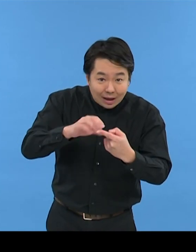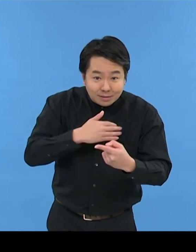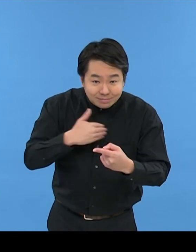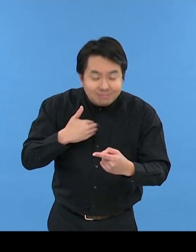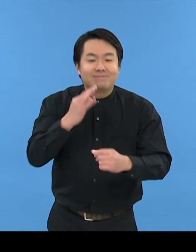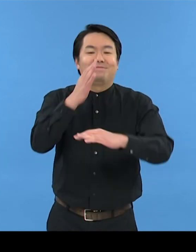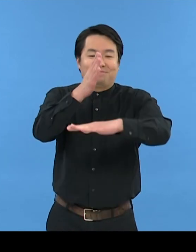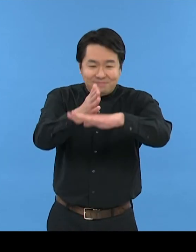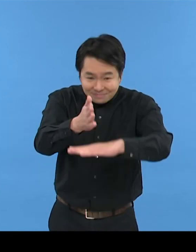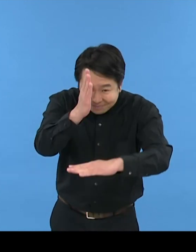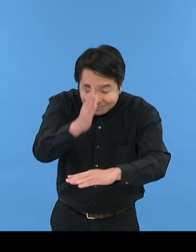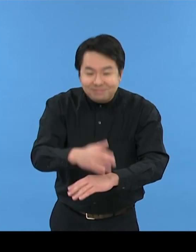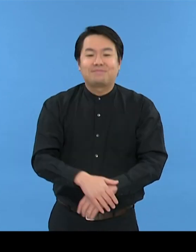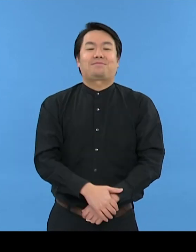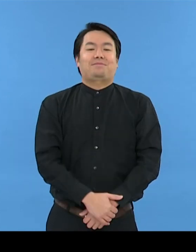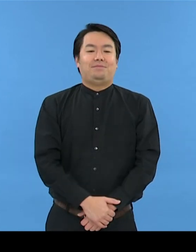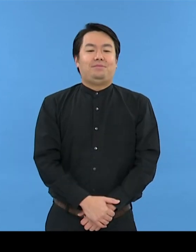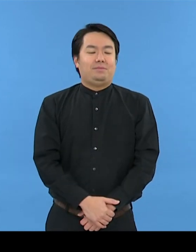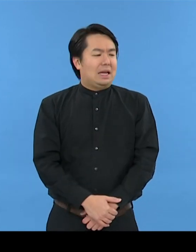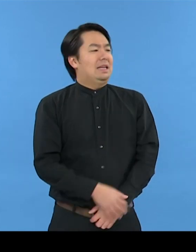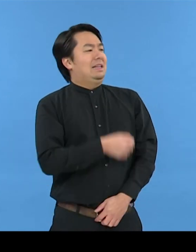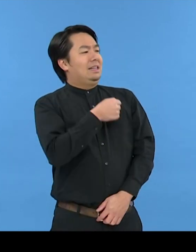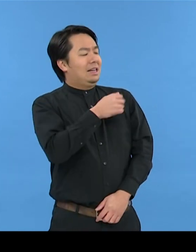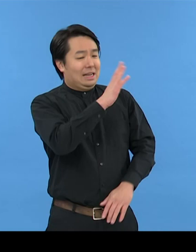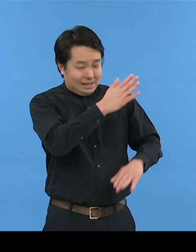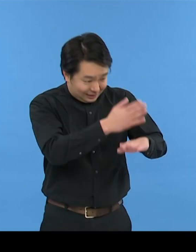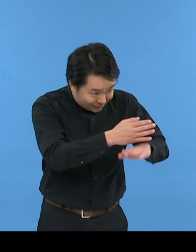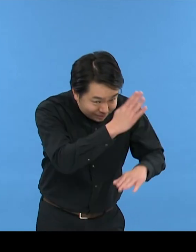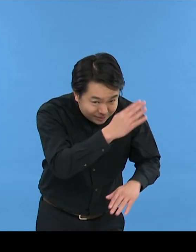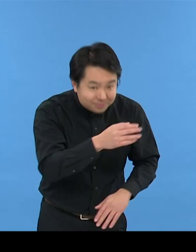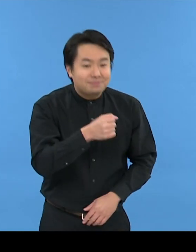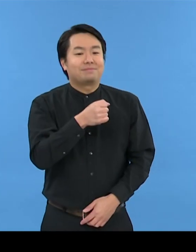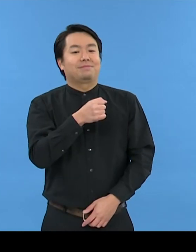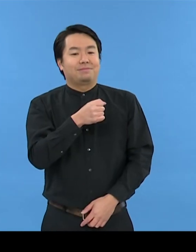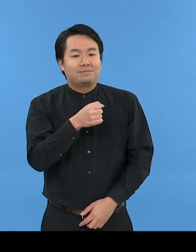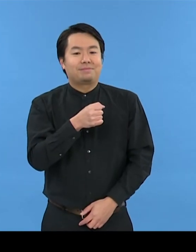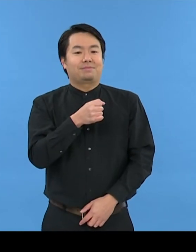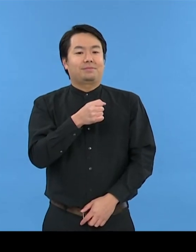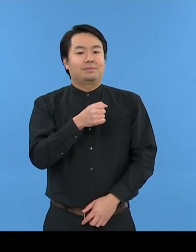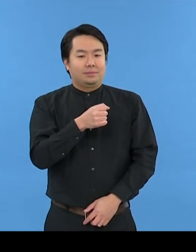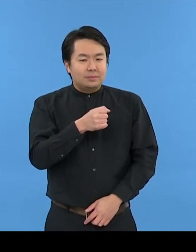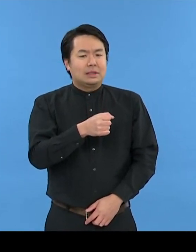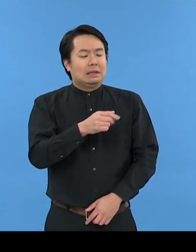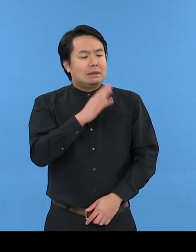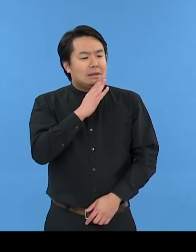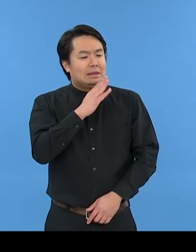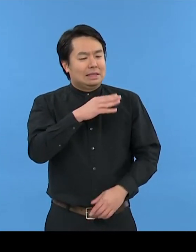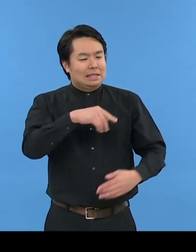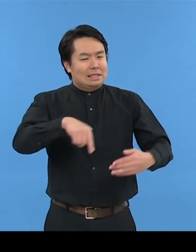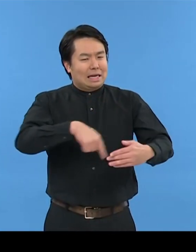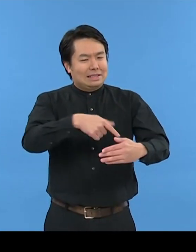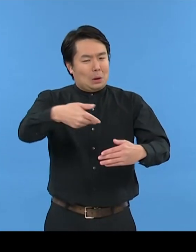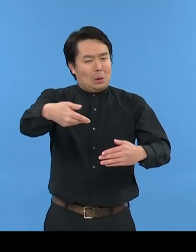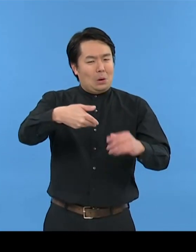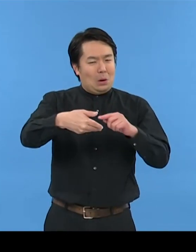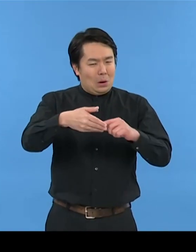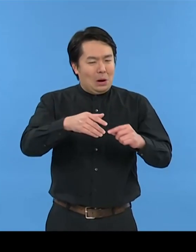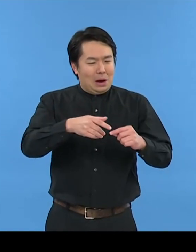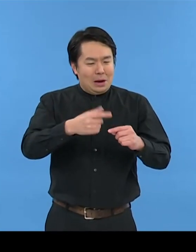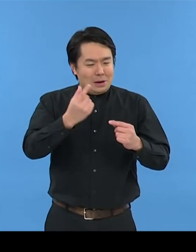ありがとうございます申し訳ありませんはいありがとうございますではですねちょっと内容の方に少し踏み込んだ